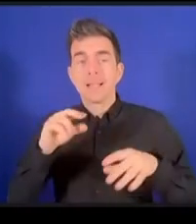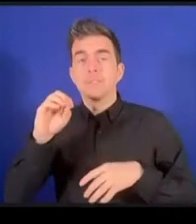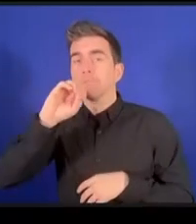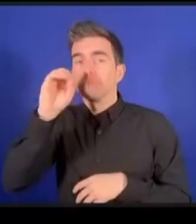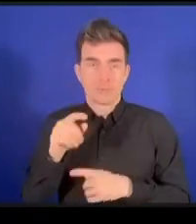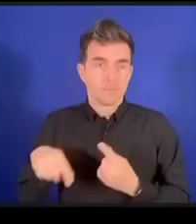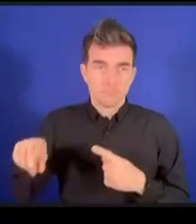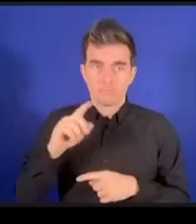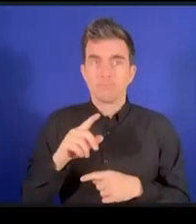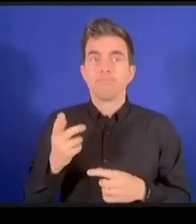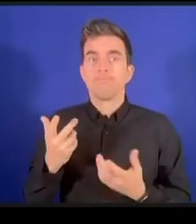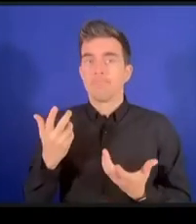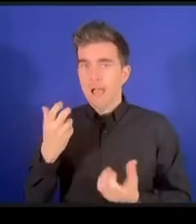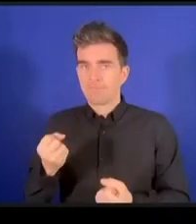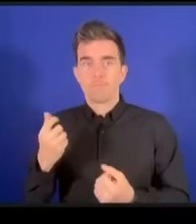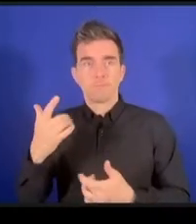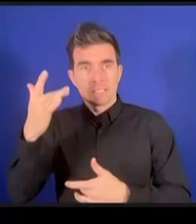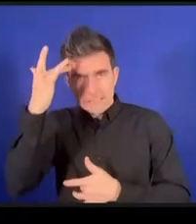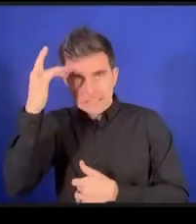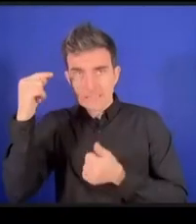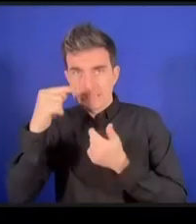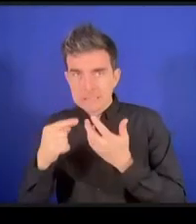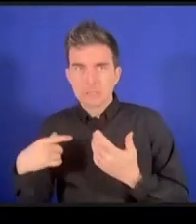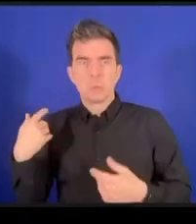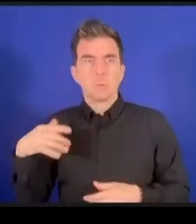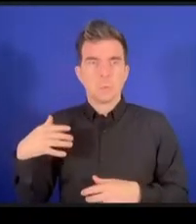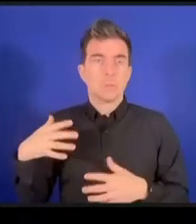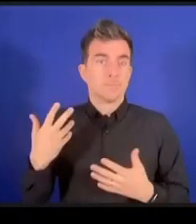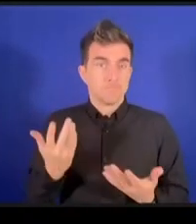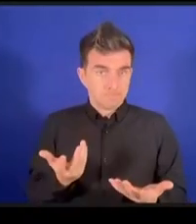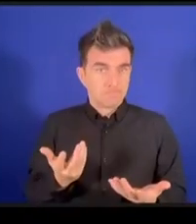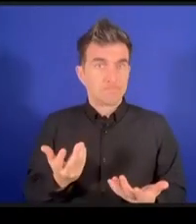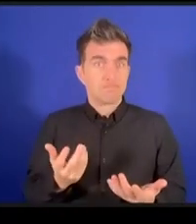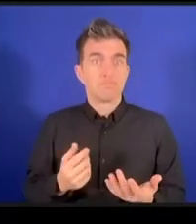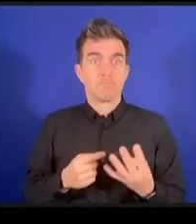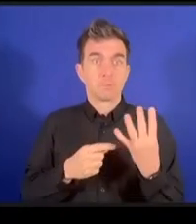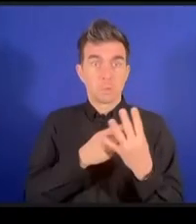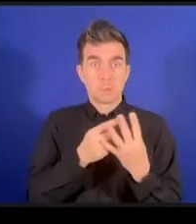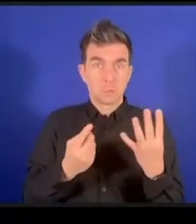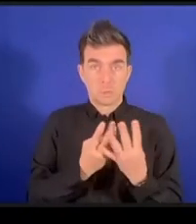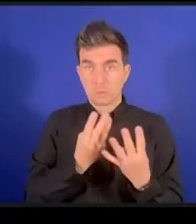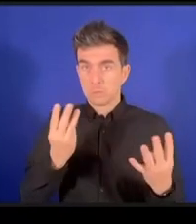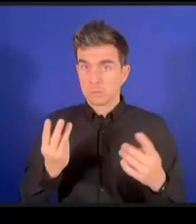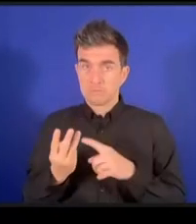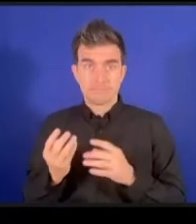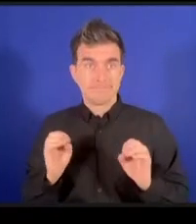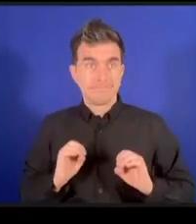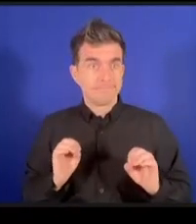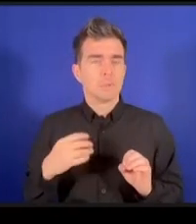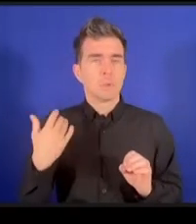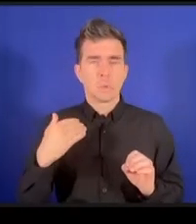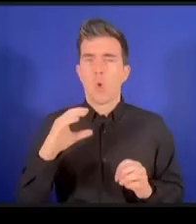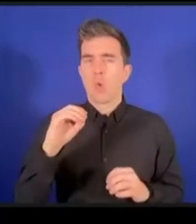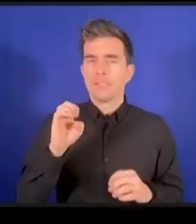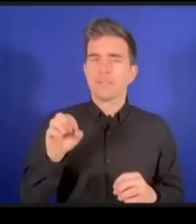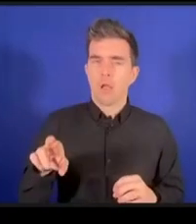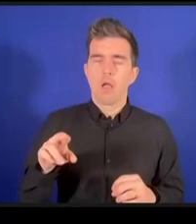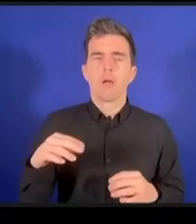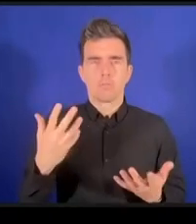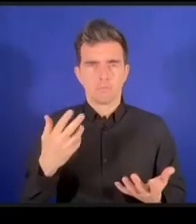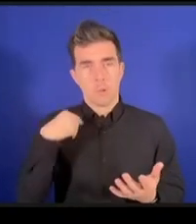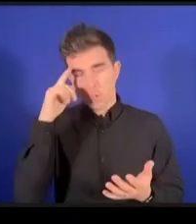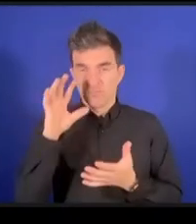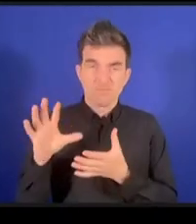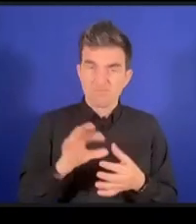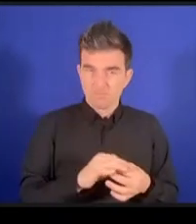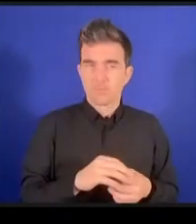искусственного интеллекта для того чтобы помочь этим ТМ восьм населения наконец последний доклад шесть континентов охвачены